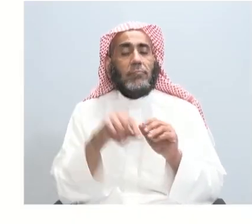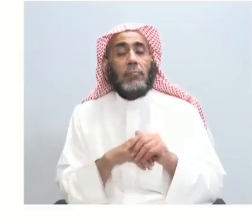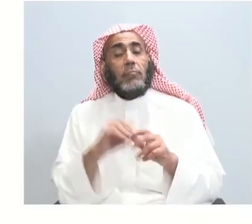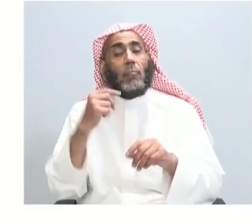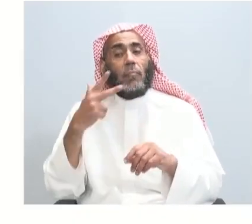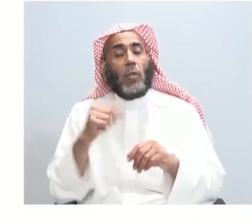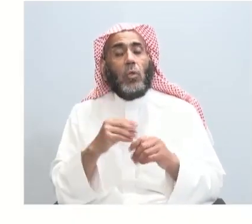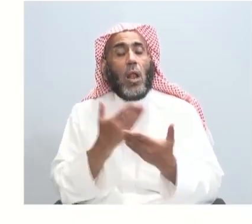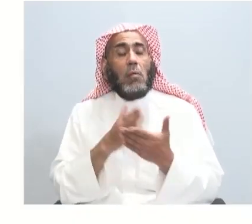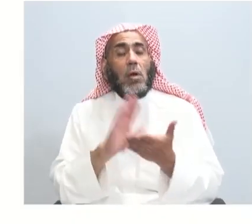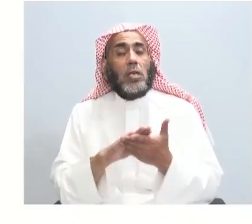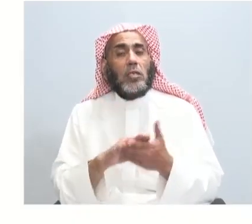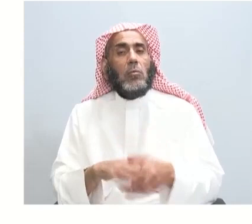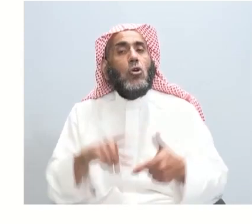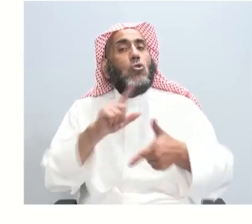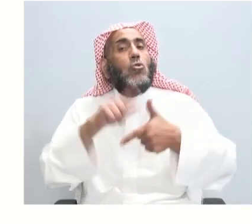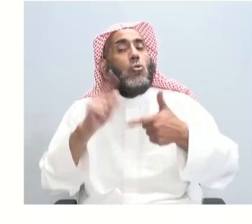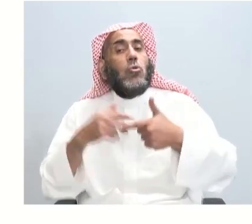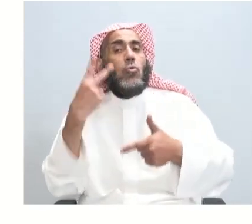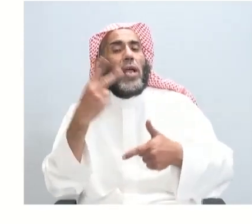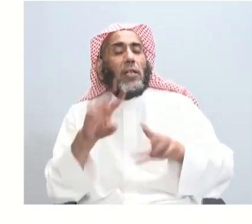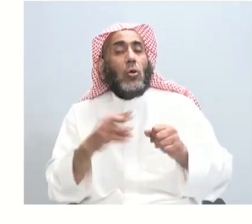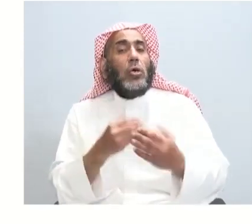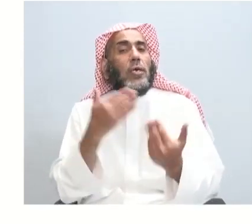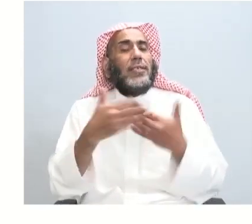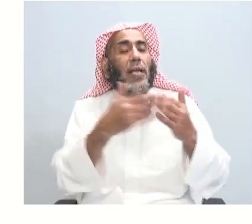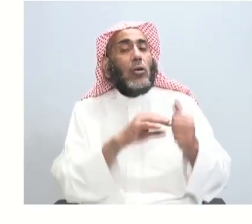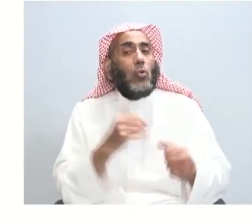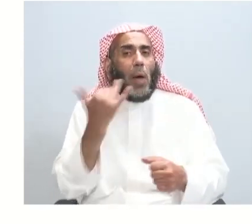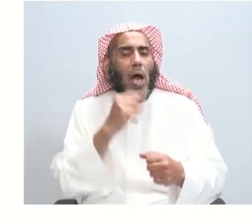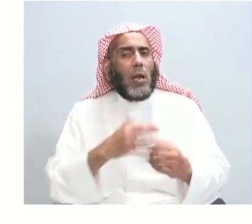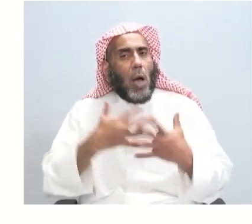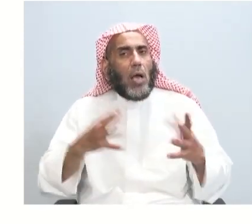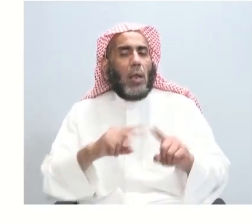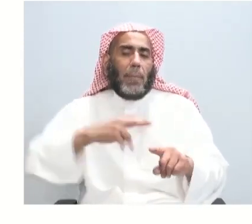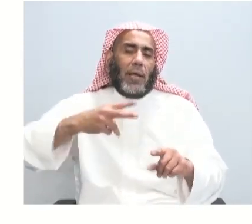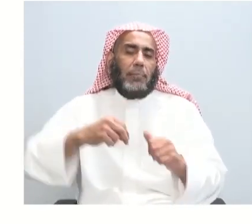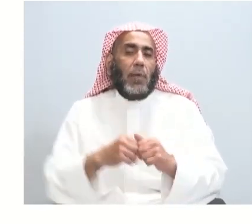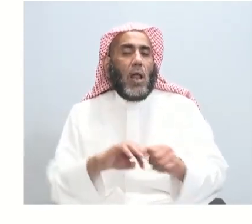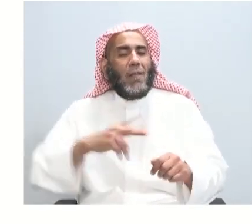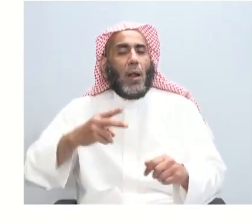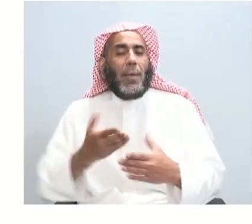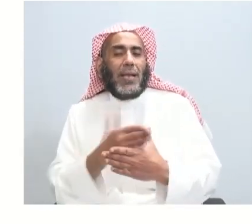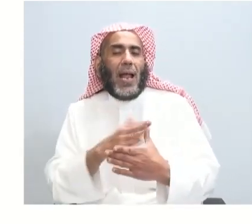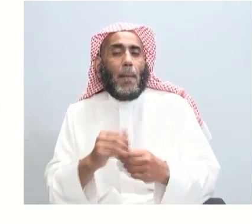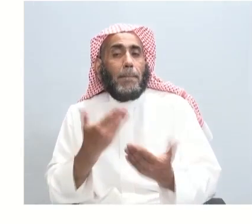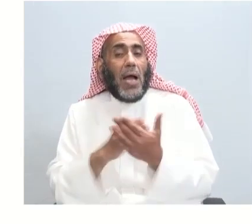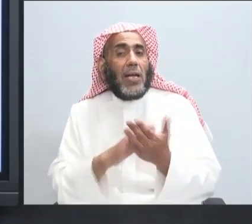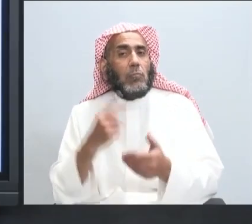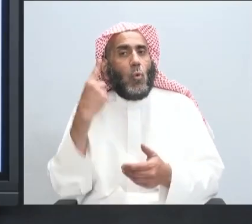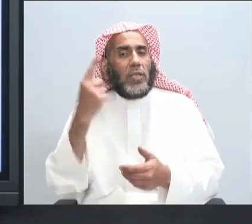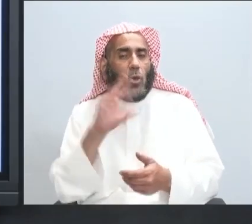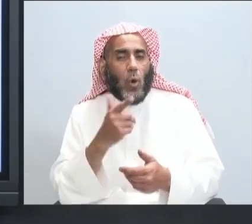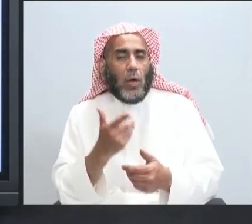ثامنا هنا المعاجم ثنائية اللغة تخدم العرب أكثر من غيرهم. عرفت الفرق؟ المعاجم هناك معاجم أحادية